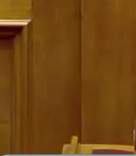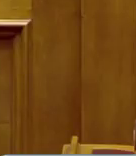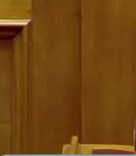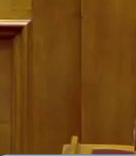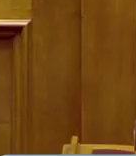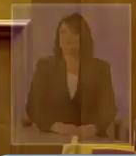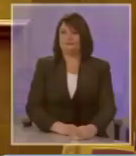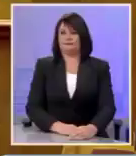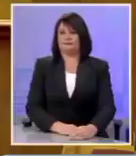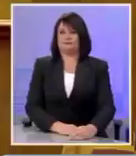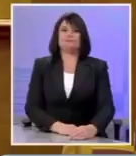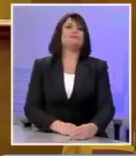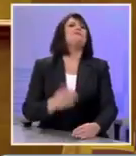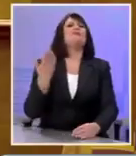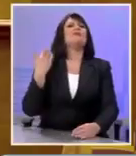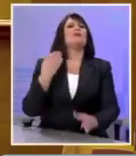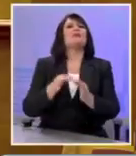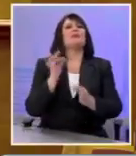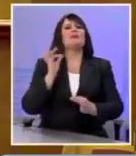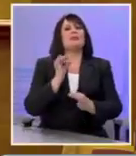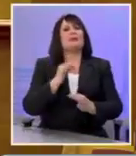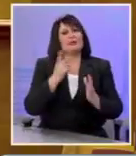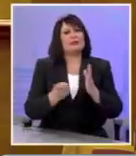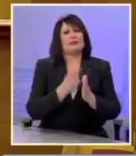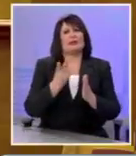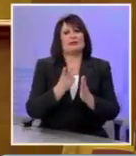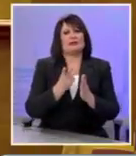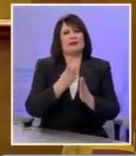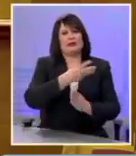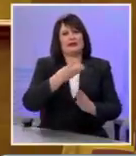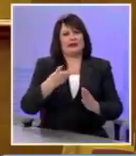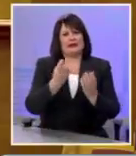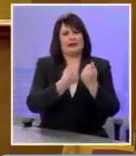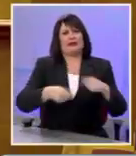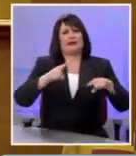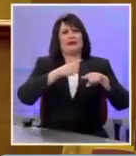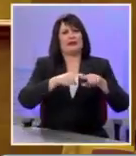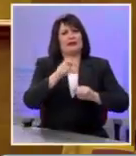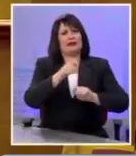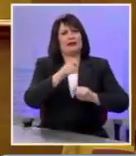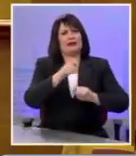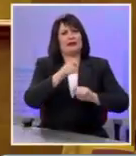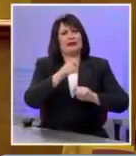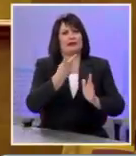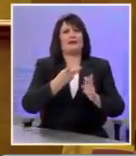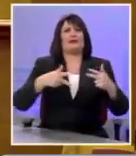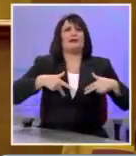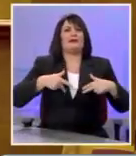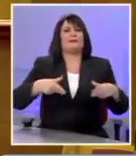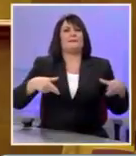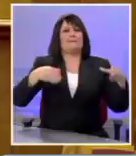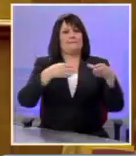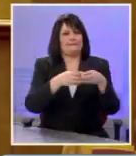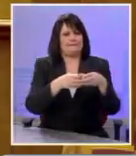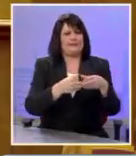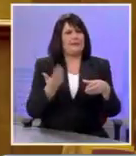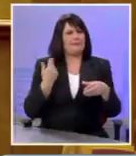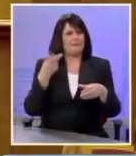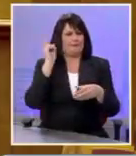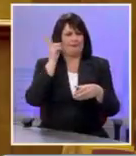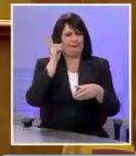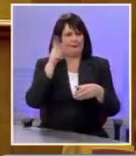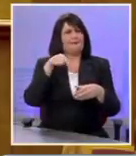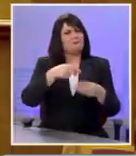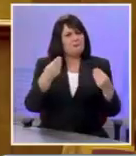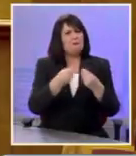δεύτερη κυβέρνησή τους ο ΣΥΡΙΖΑ και η ΑΝΕΛ, άρχισαν να εφαρμόζουν ό,τι ακριβώς κατηγορούσαν